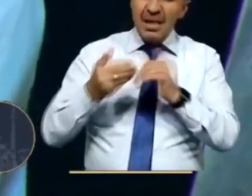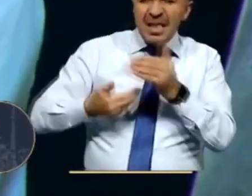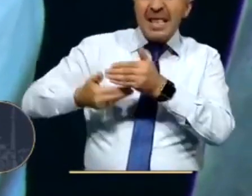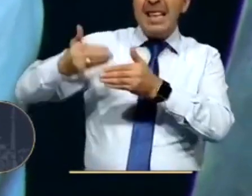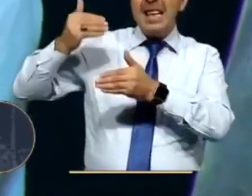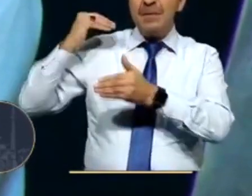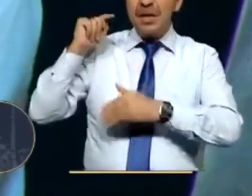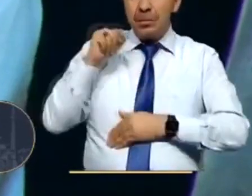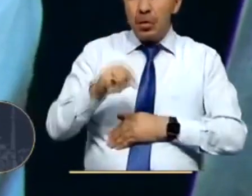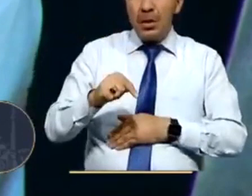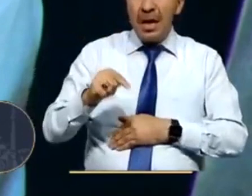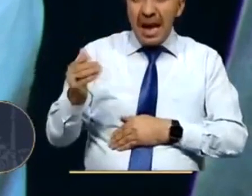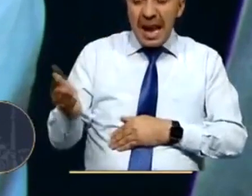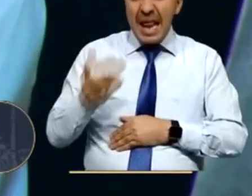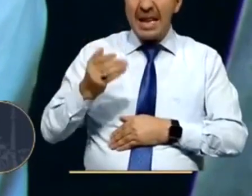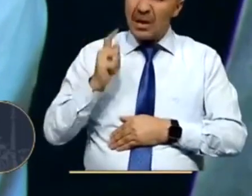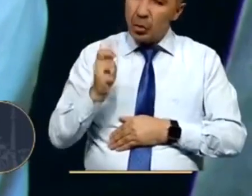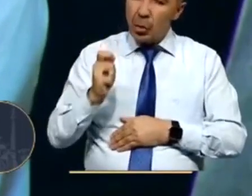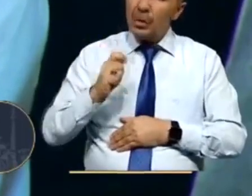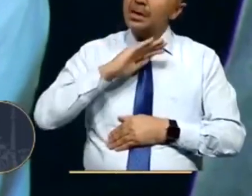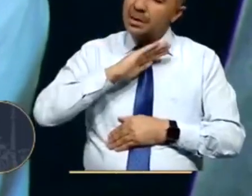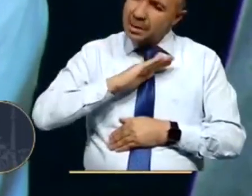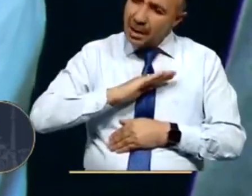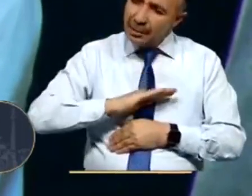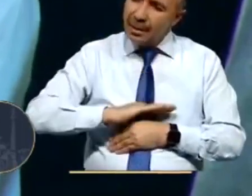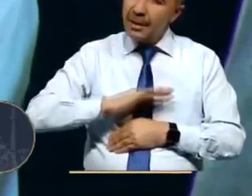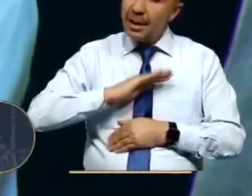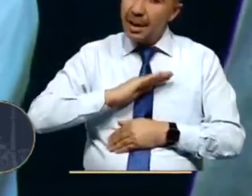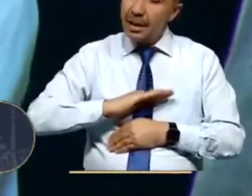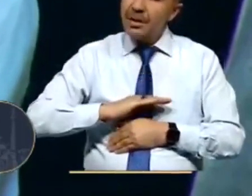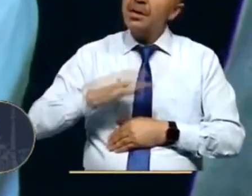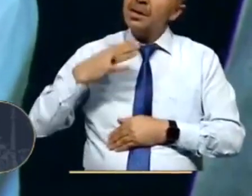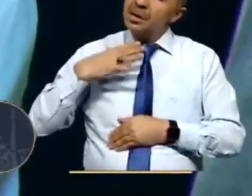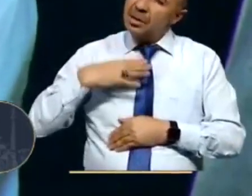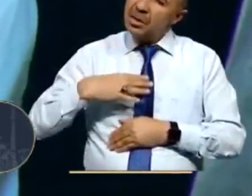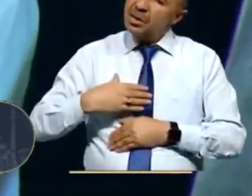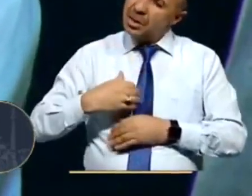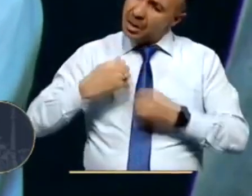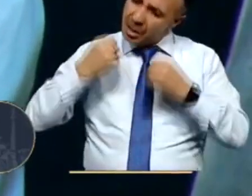nice zorlukları sabır, sebat ve azimle aşmıştır.